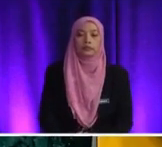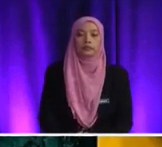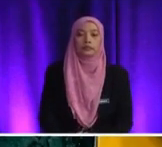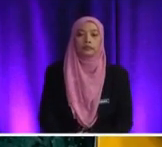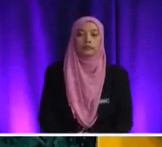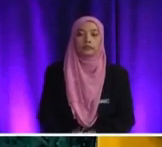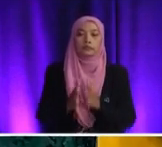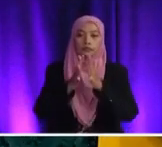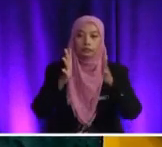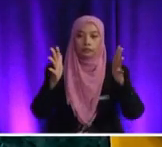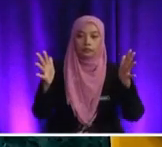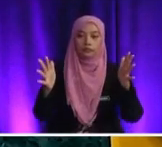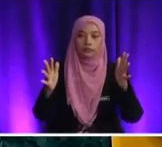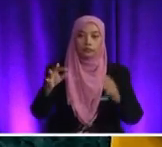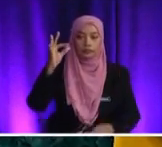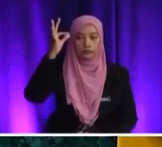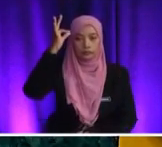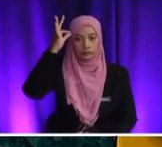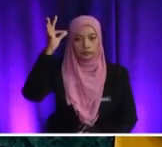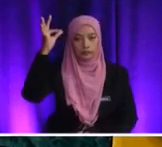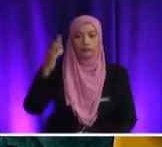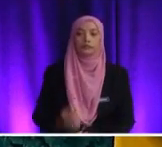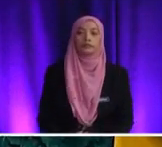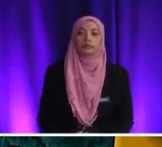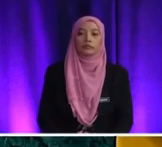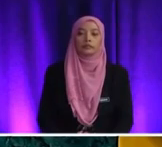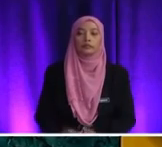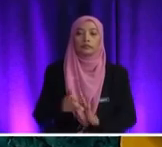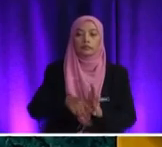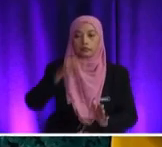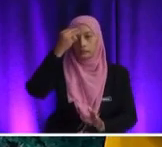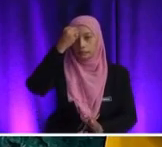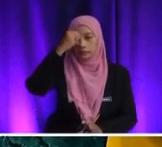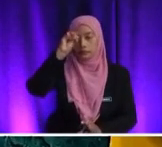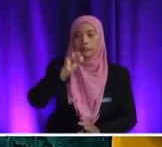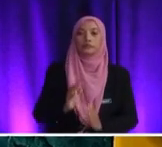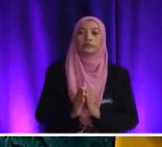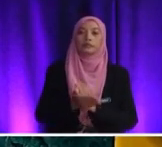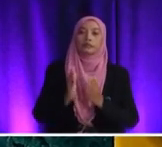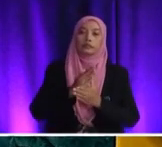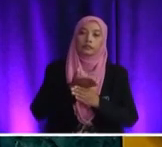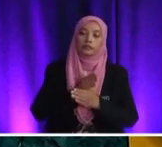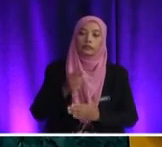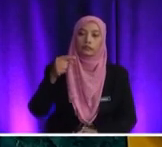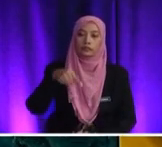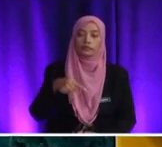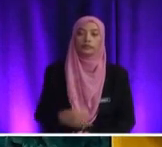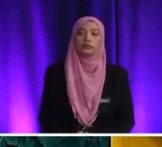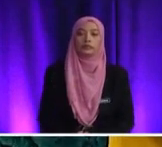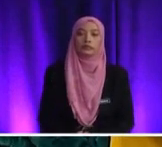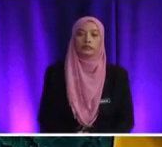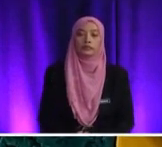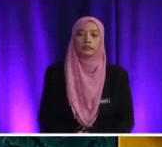kembangkan lagi ide berkaitan dengan kemahiran Kemaraya kalian Ican di sini oke sementara